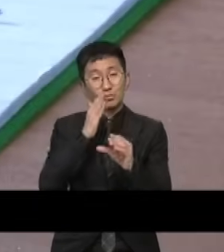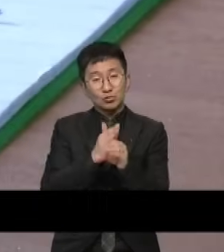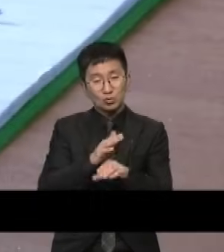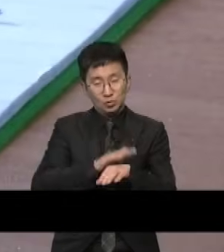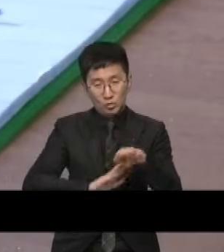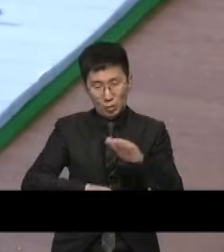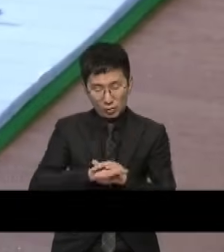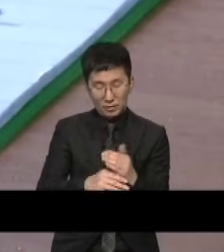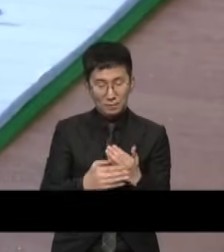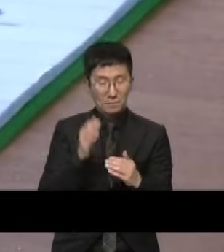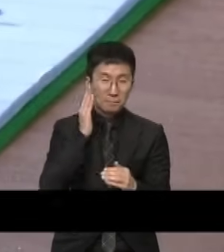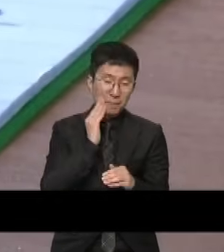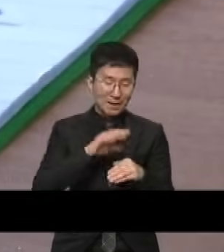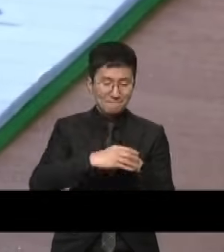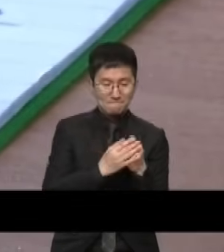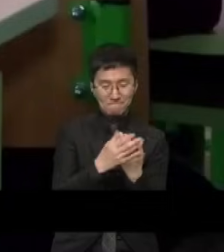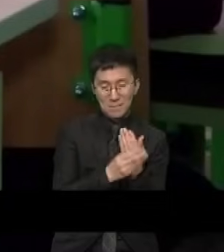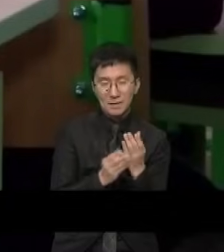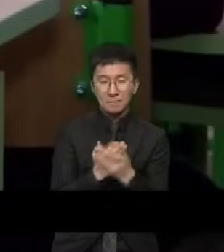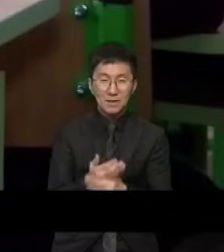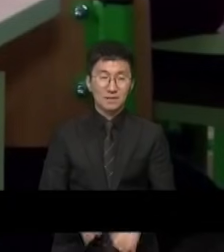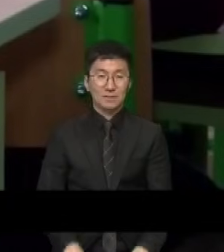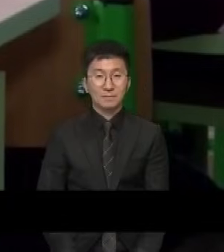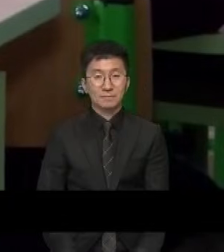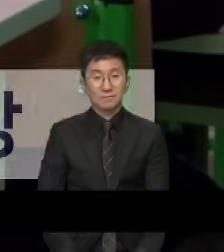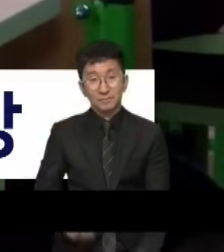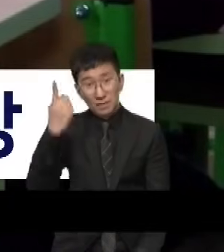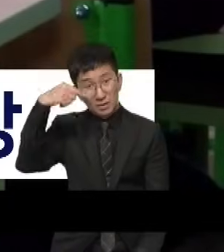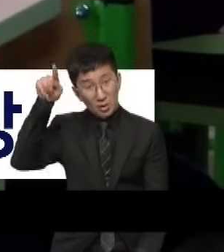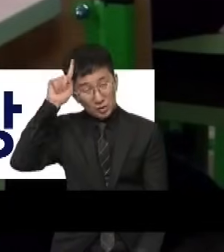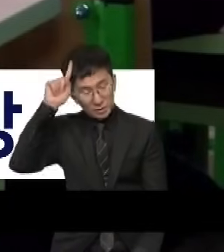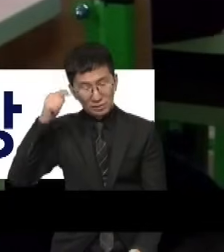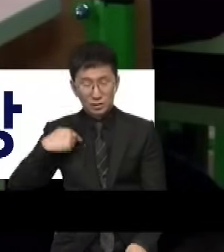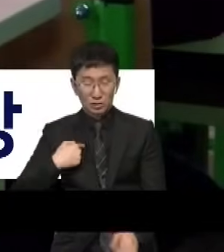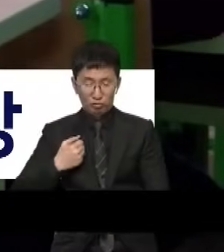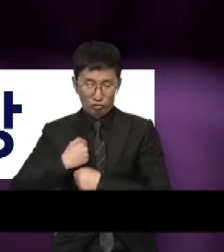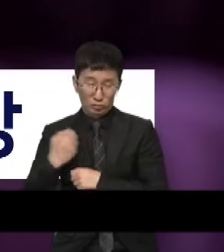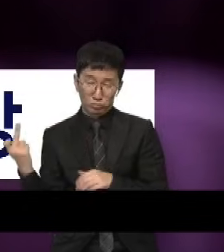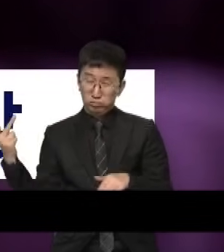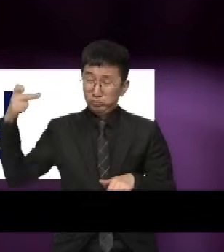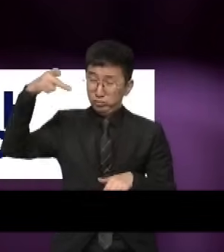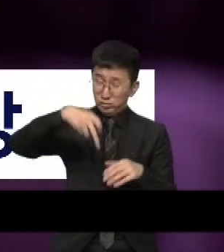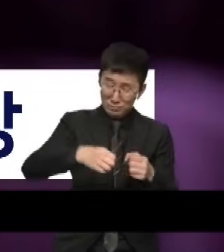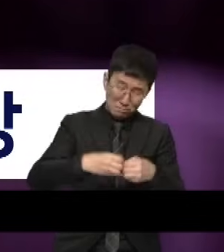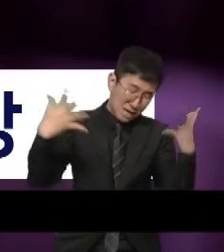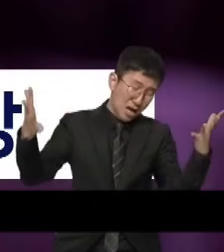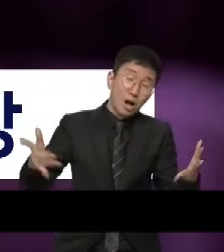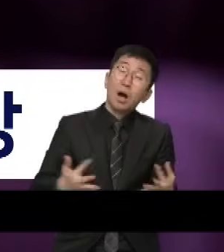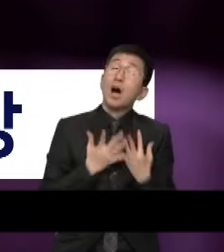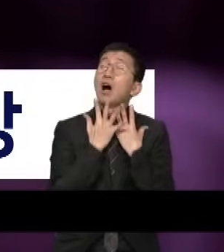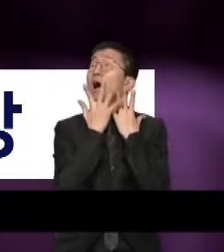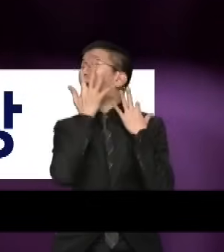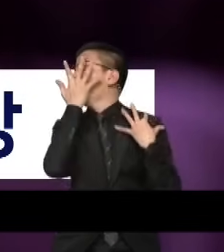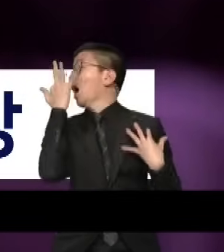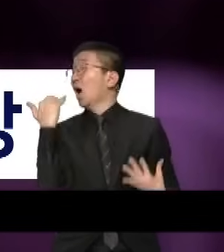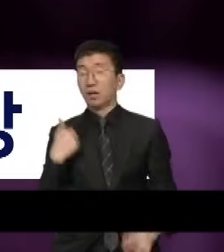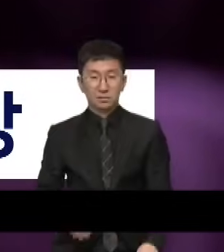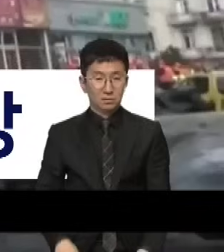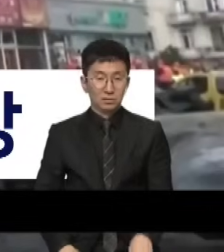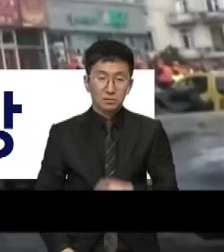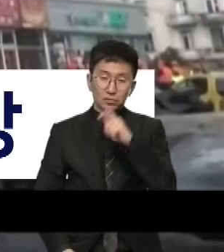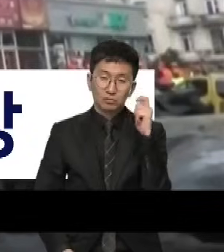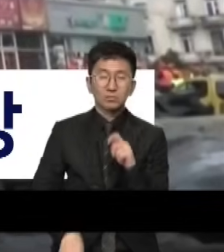양손에도 파란 장갑을 꼈습니다. 러시아군의 폭격으로 심한 화상을 입은 8살 소년